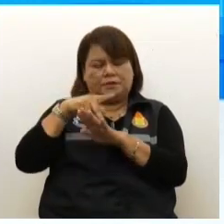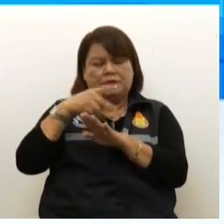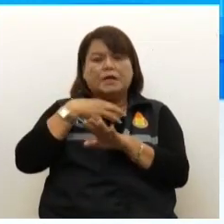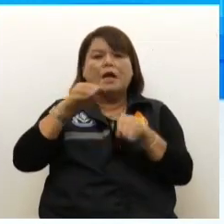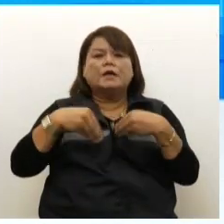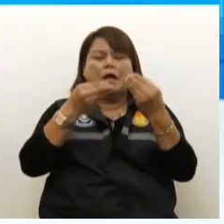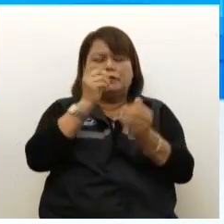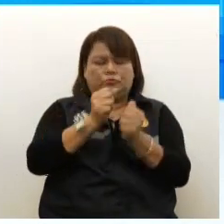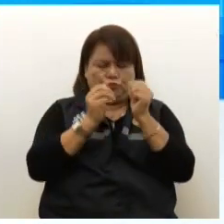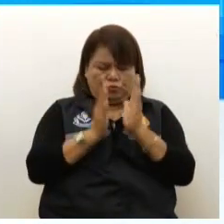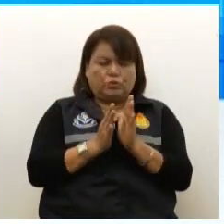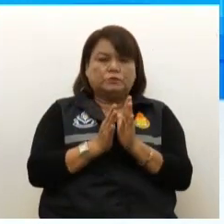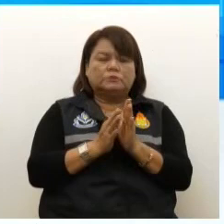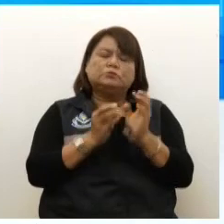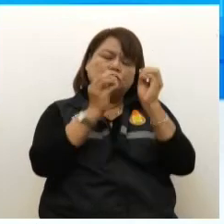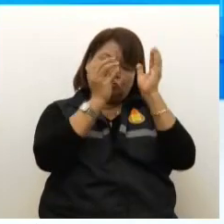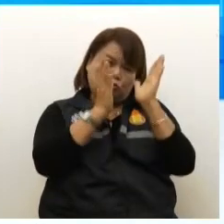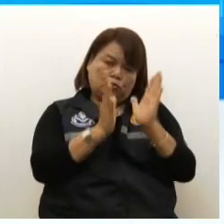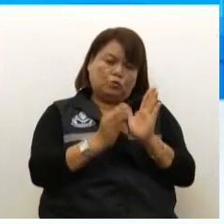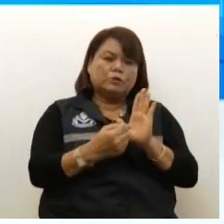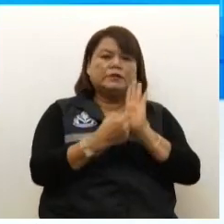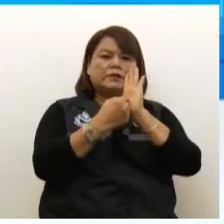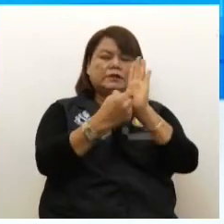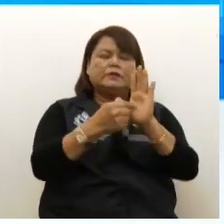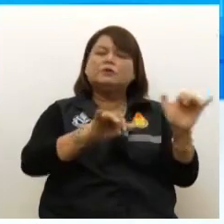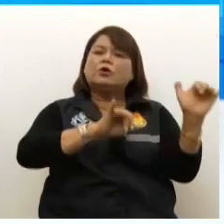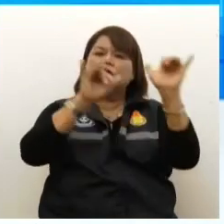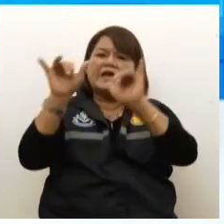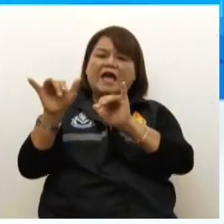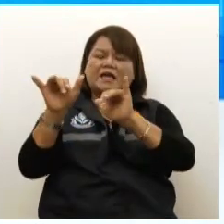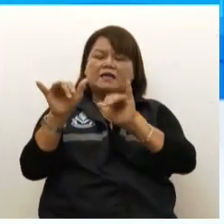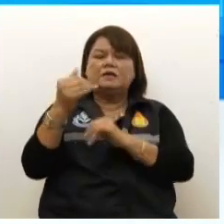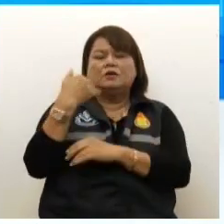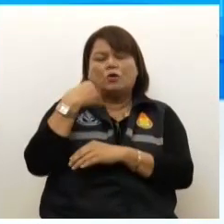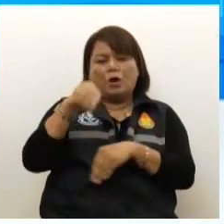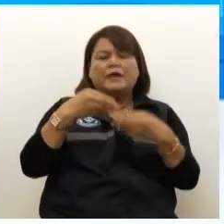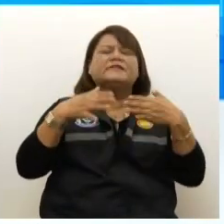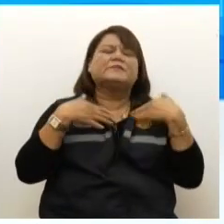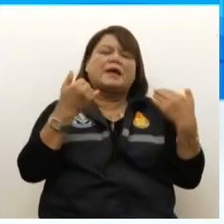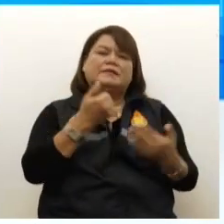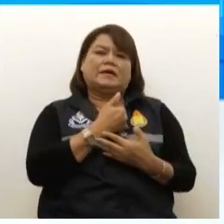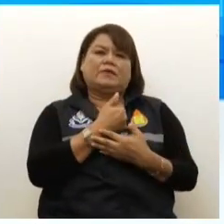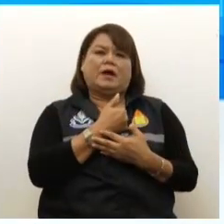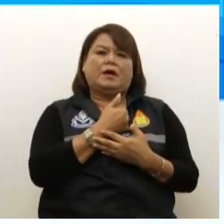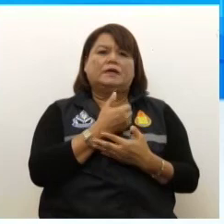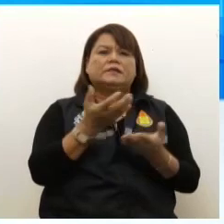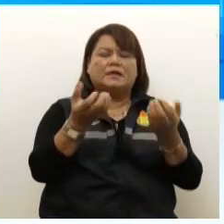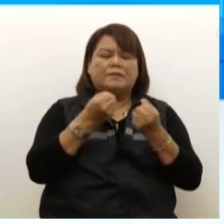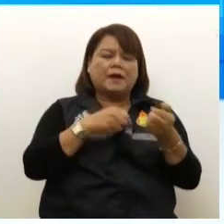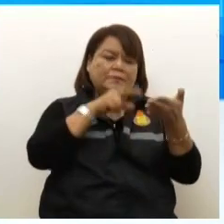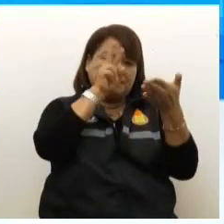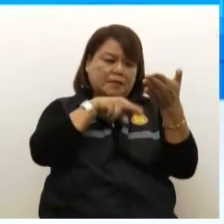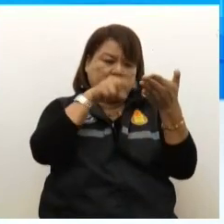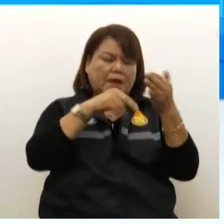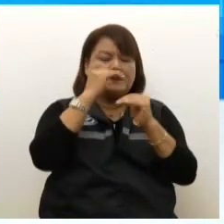นะครับท่านคุณครูที่ยื่นคำร้องขอย้ายนะครับก็ขอให้สบายใจว่าท่านจะได้รับการพิจารณาผ่านเก